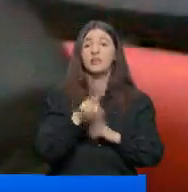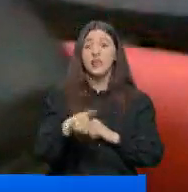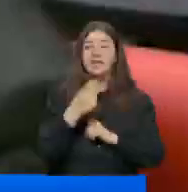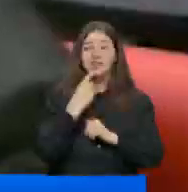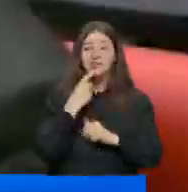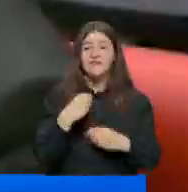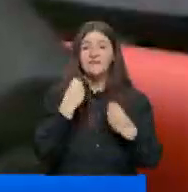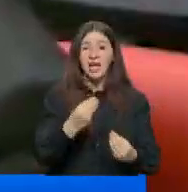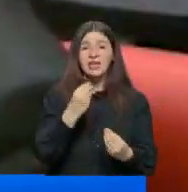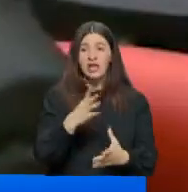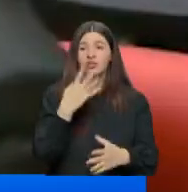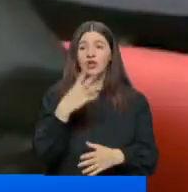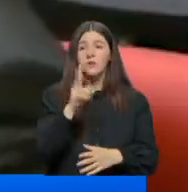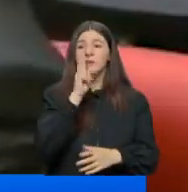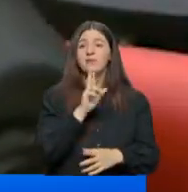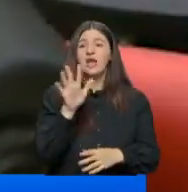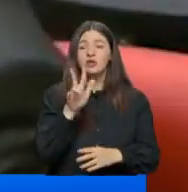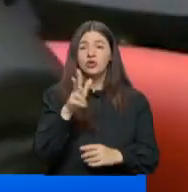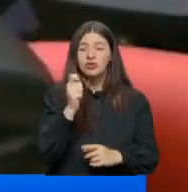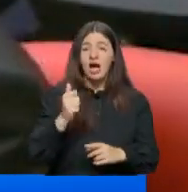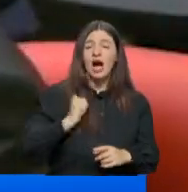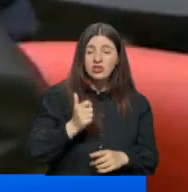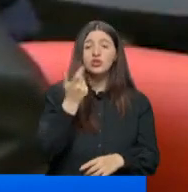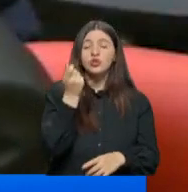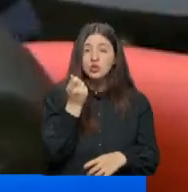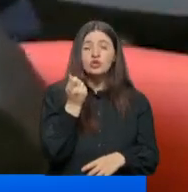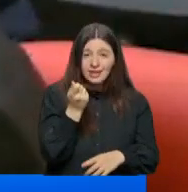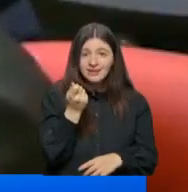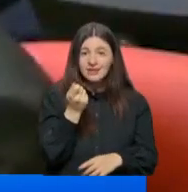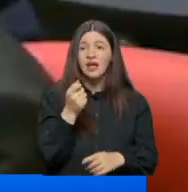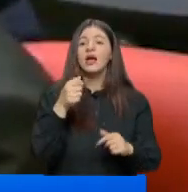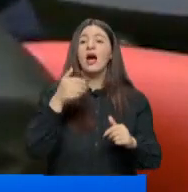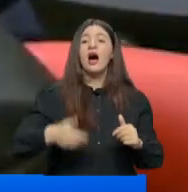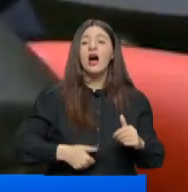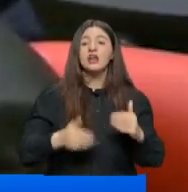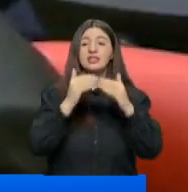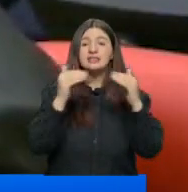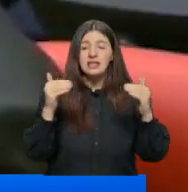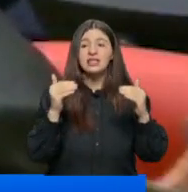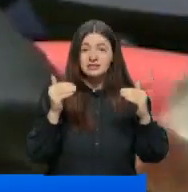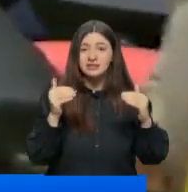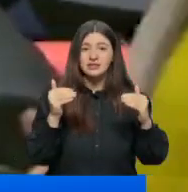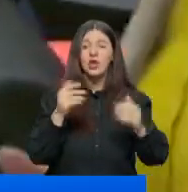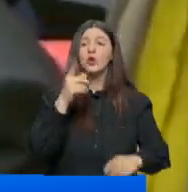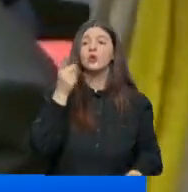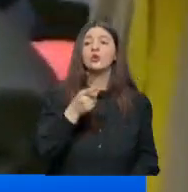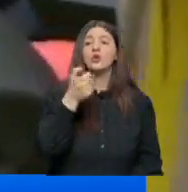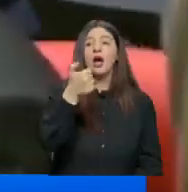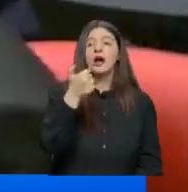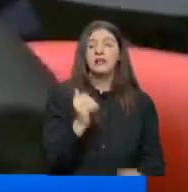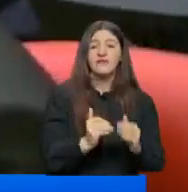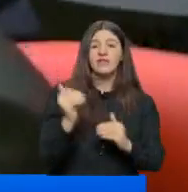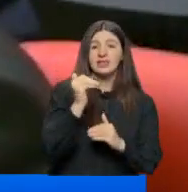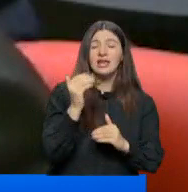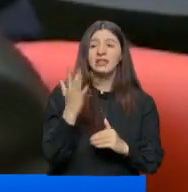2022'de verilen 4253 lira asgari ücret açlık sınırının %6